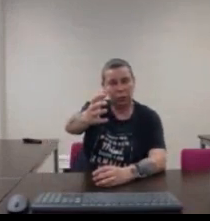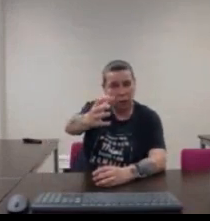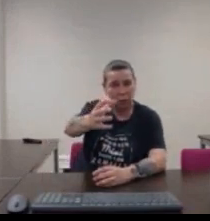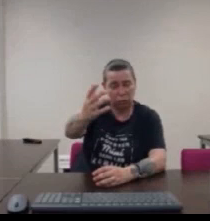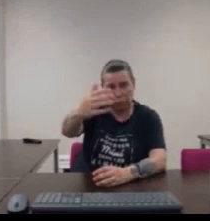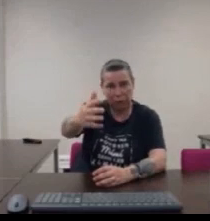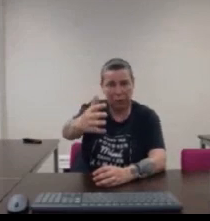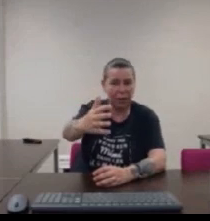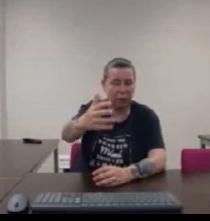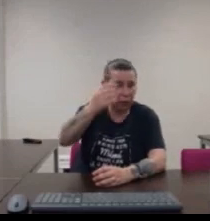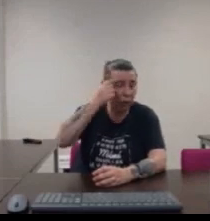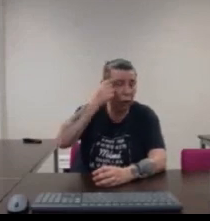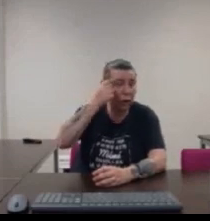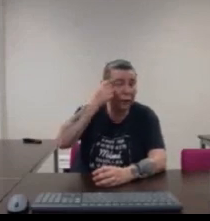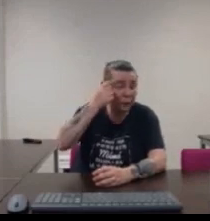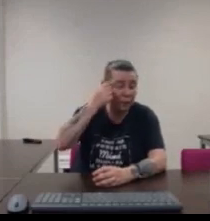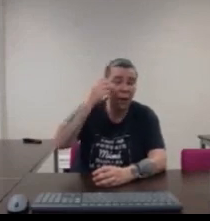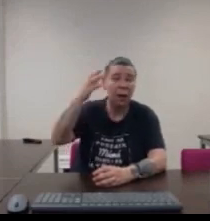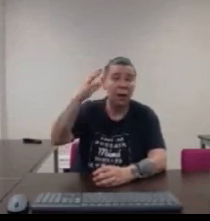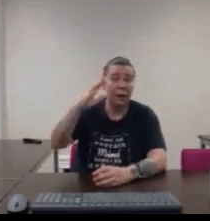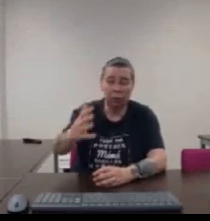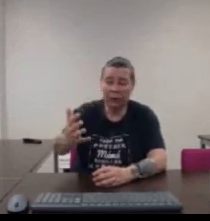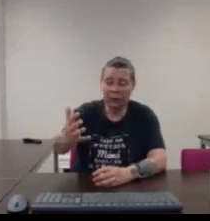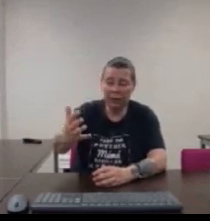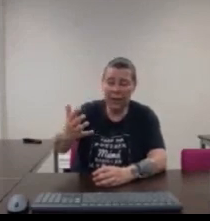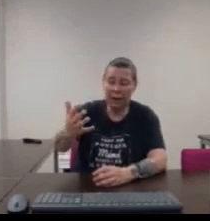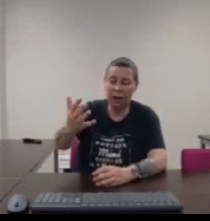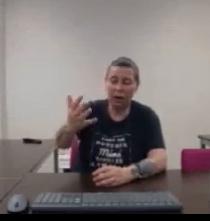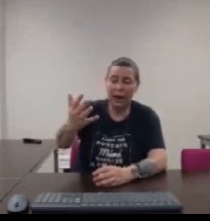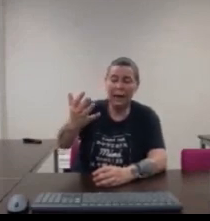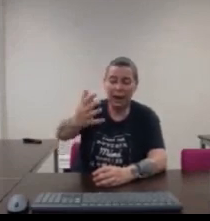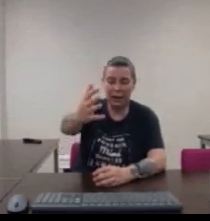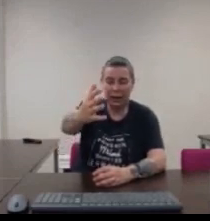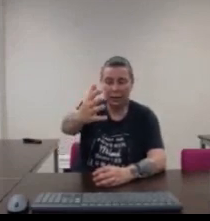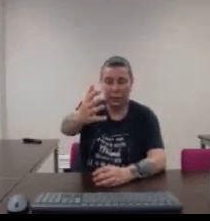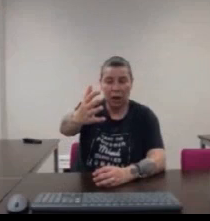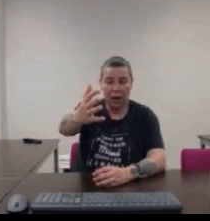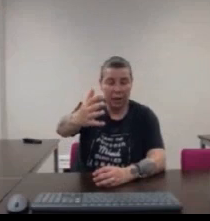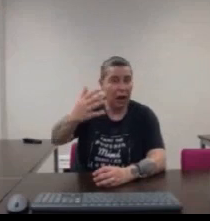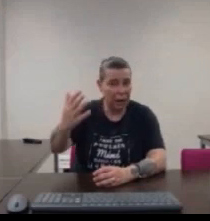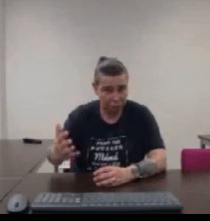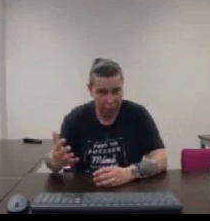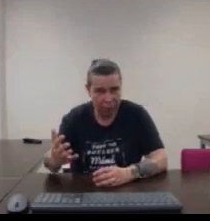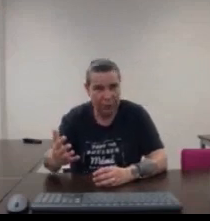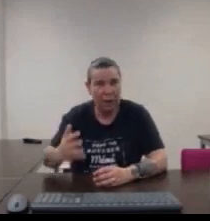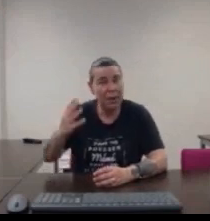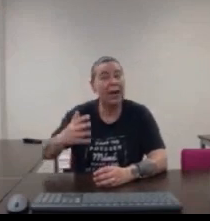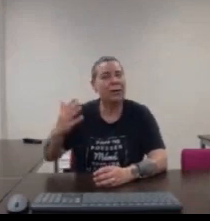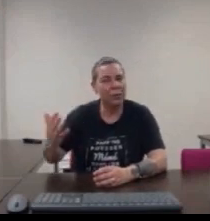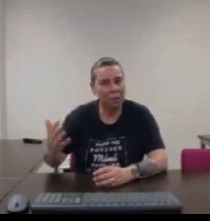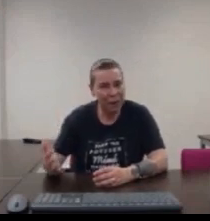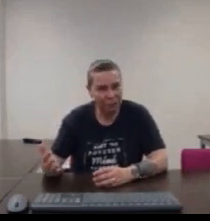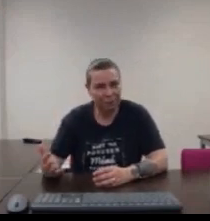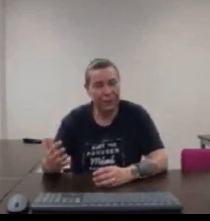dans cette posture-là. Juste pour expliquer à ceux qui ne connaîtraient pas. La souris verticale, elle est bien,